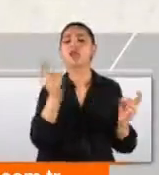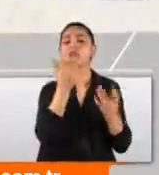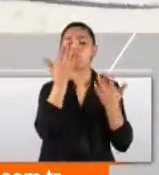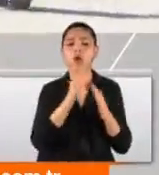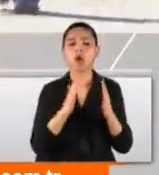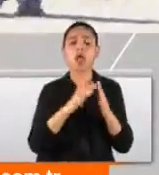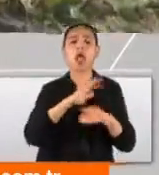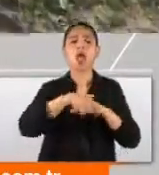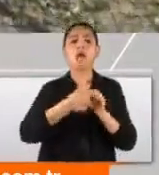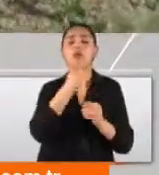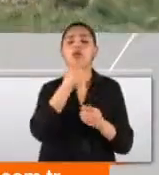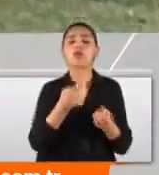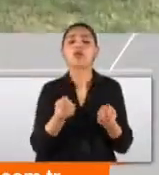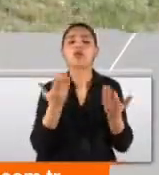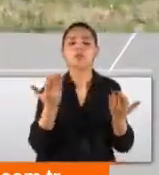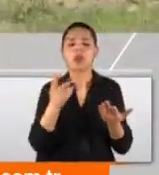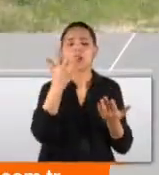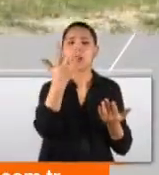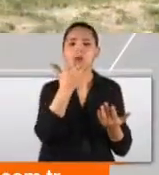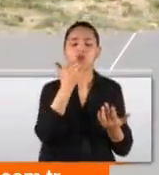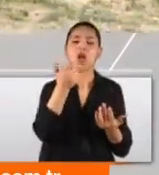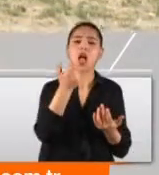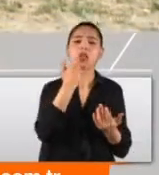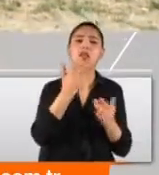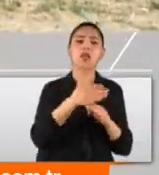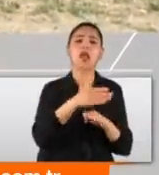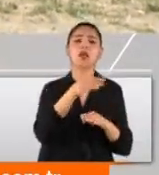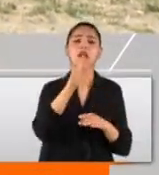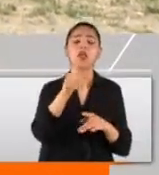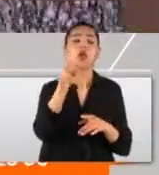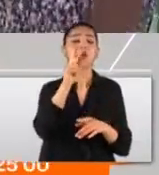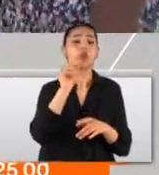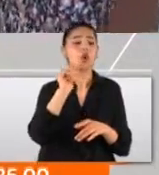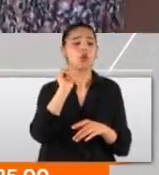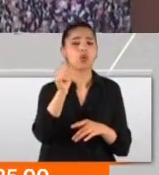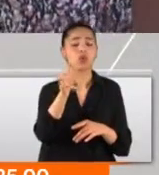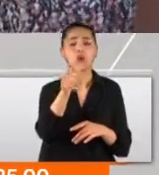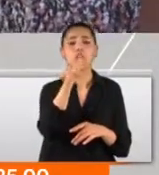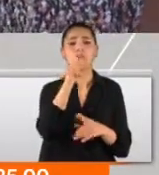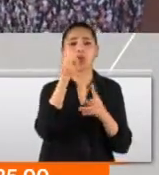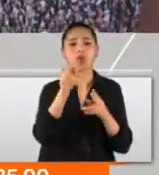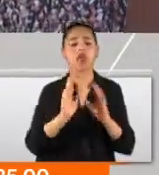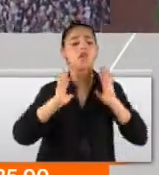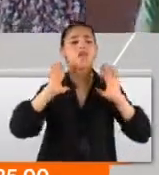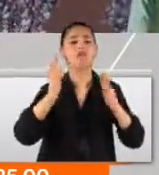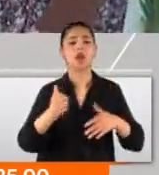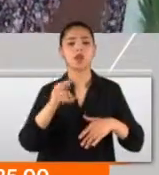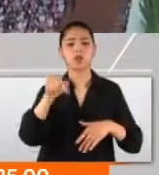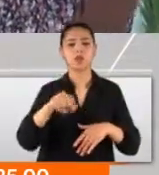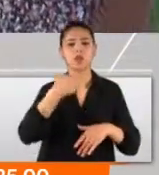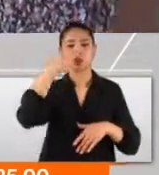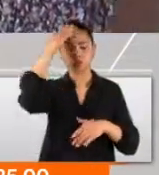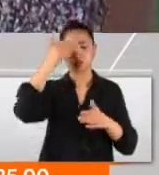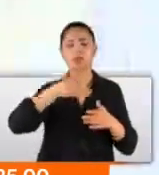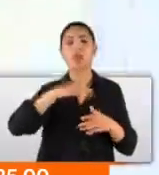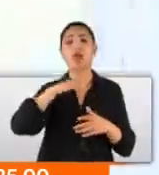elini yıkama ya da su bulamazsın 5 olursanız daha öncelerde oluyor ama son zamanlarda sus bugün Cumaya